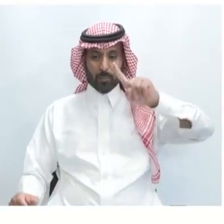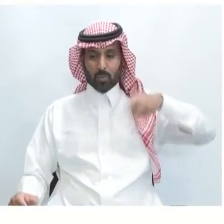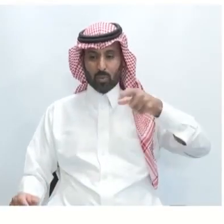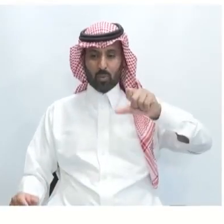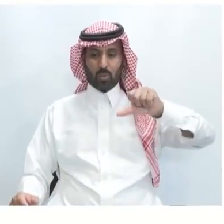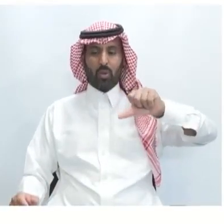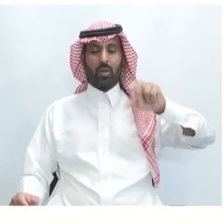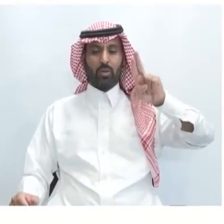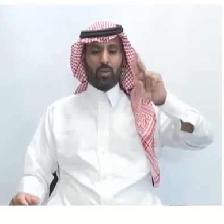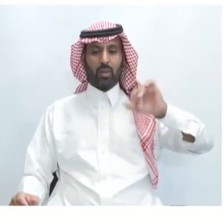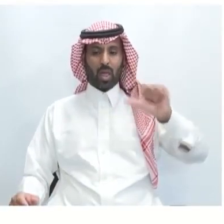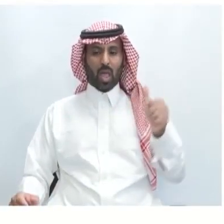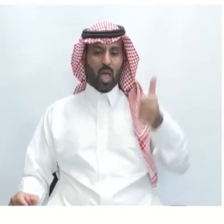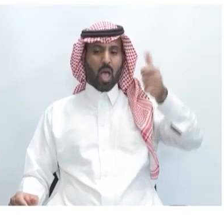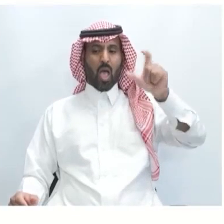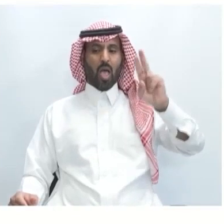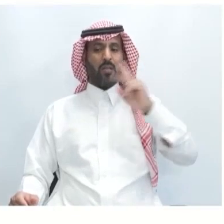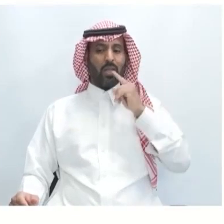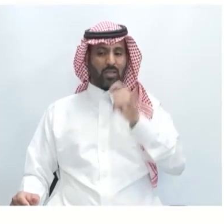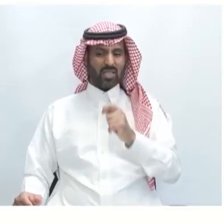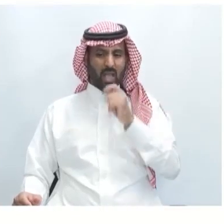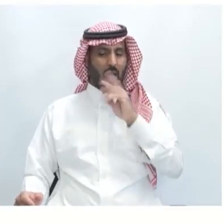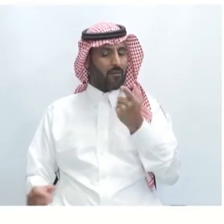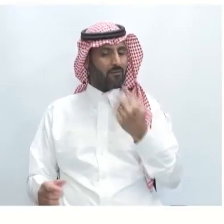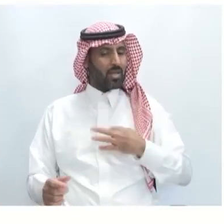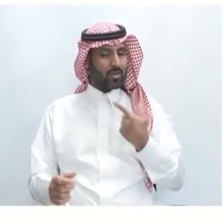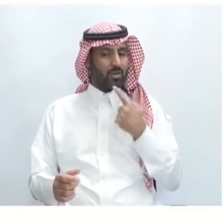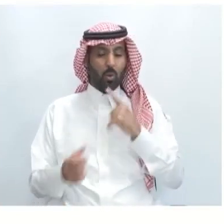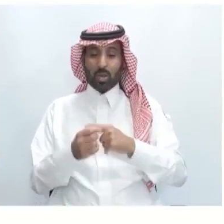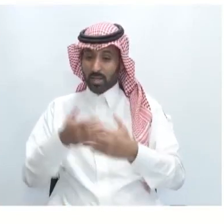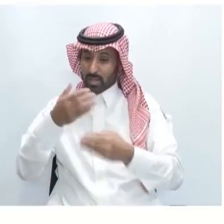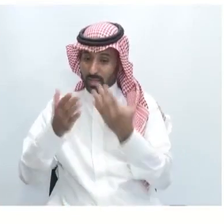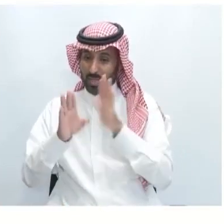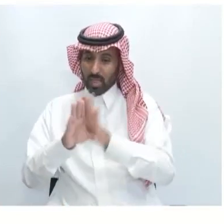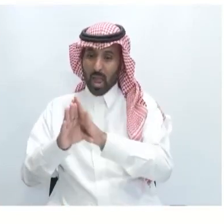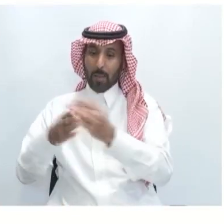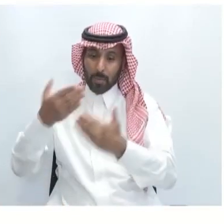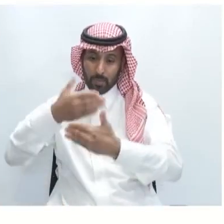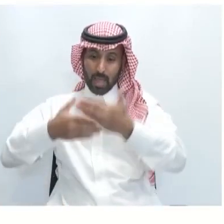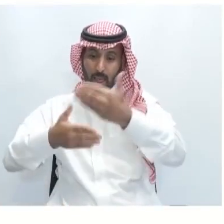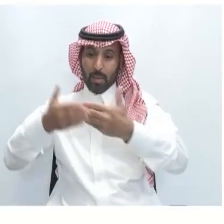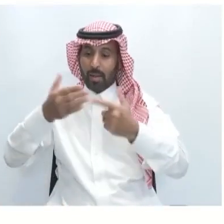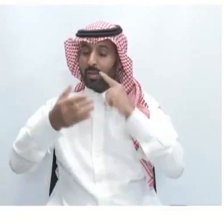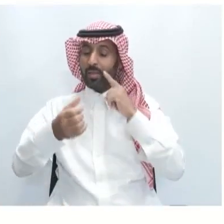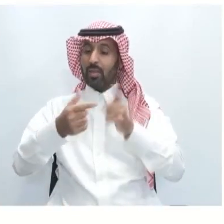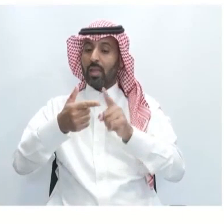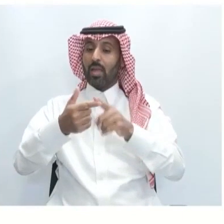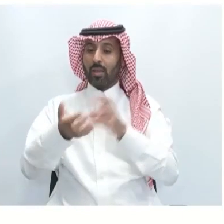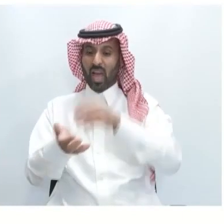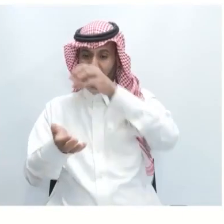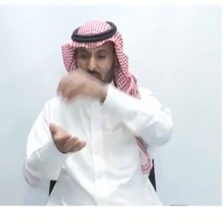الحيه الحيويه اثنين الدعم البنائي ثلاثه نقل المواد واربعه تقلصات